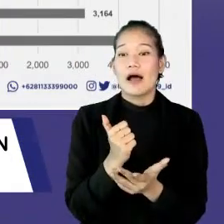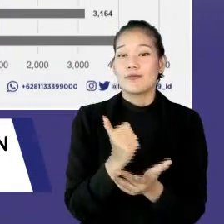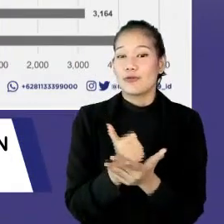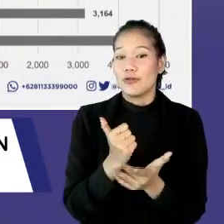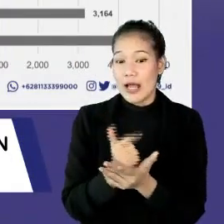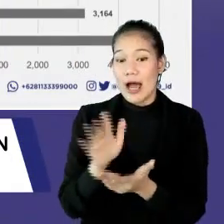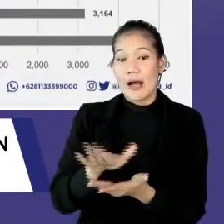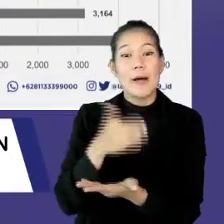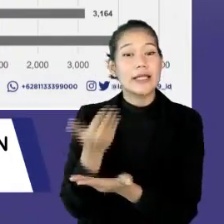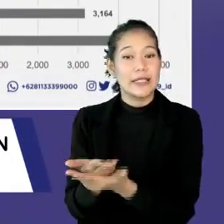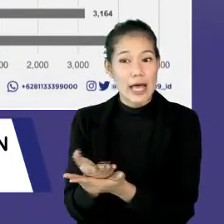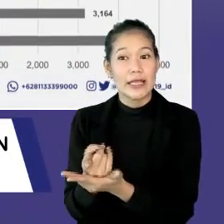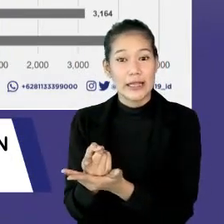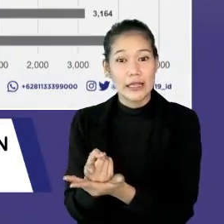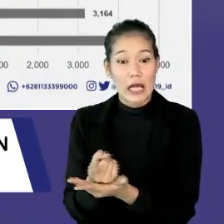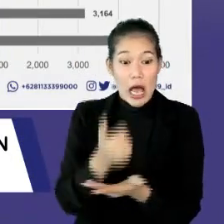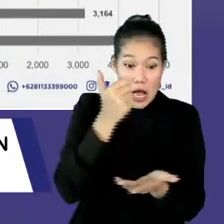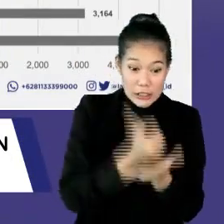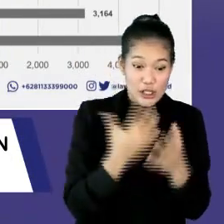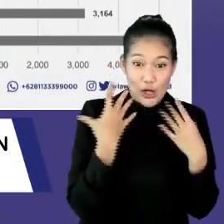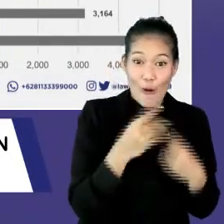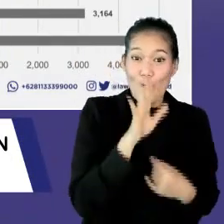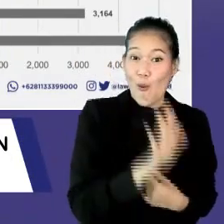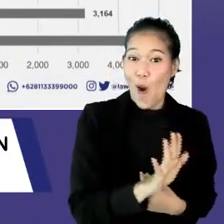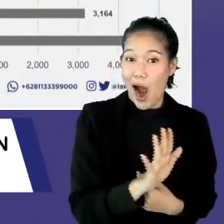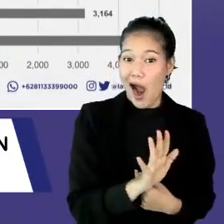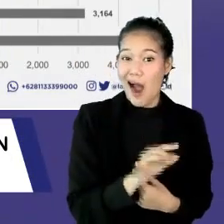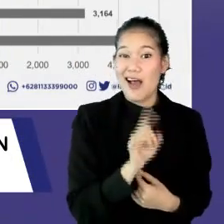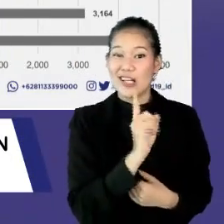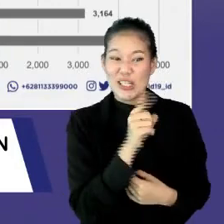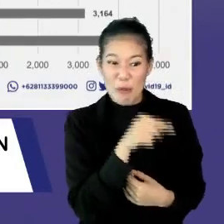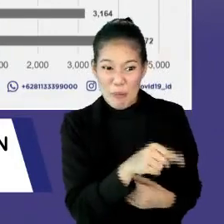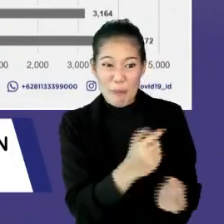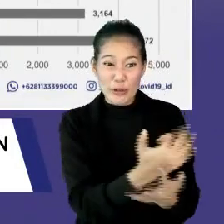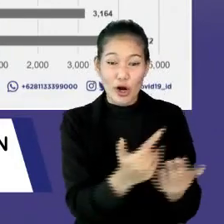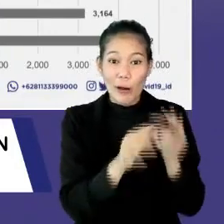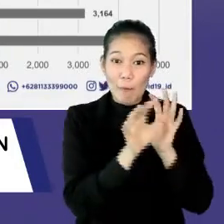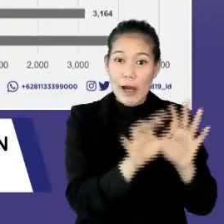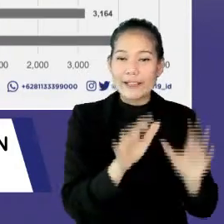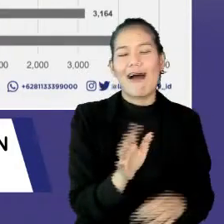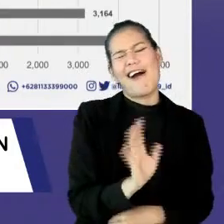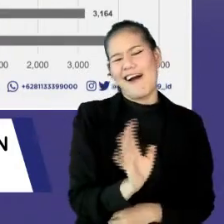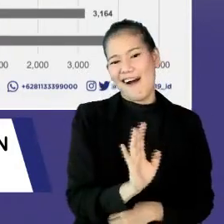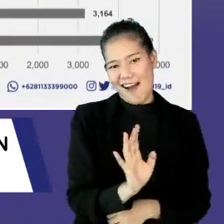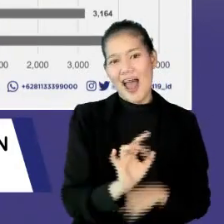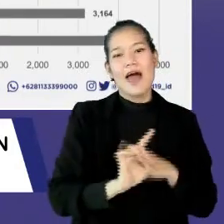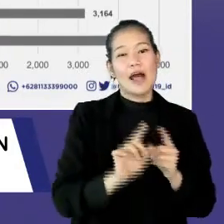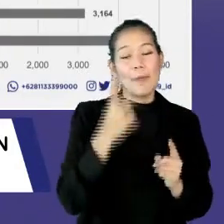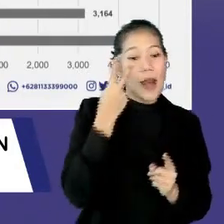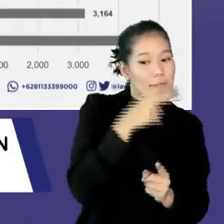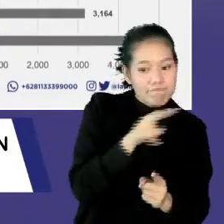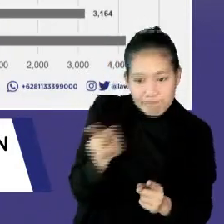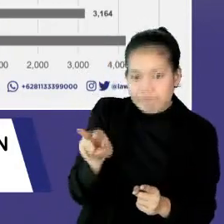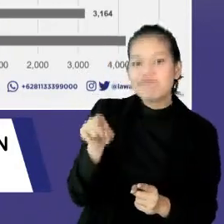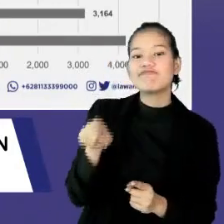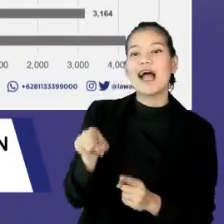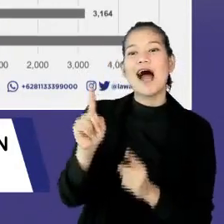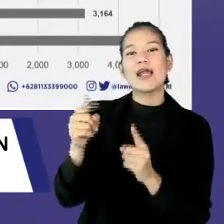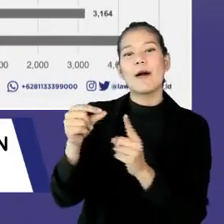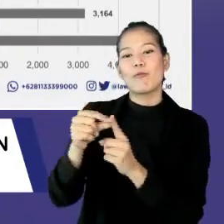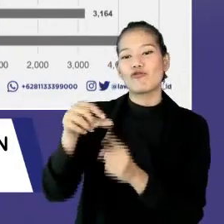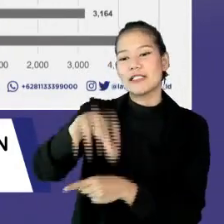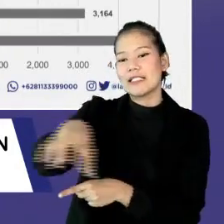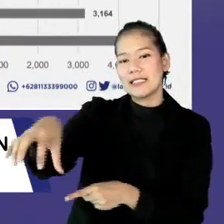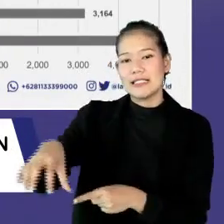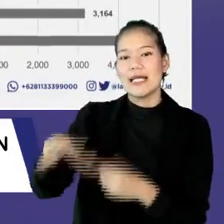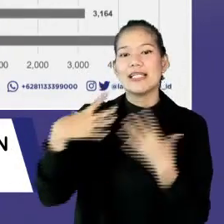ternyata angka kematian ini tidak hanya berasal dari Pulau Jawa yang notabene memiliki jumlah penduduk yang banyak, tapi juga berasal dari